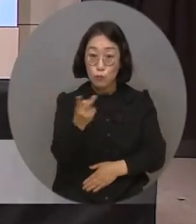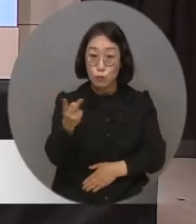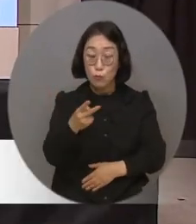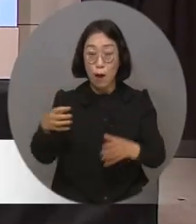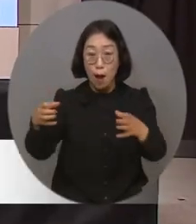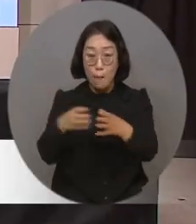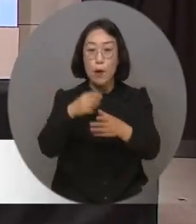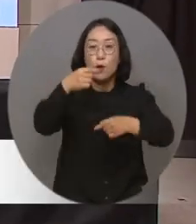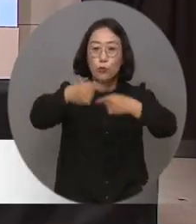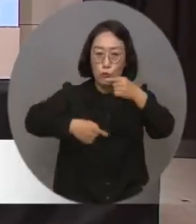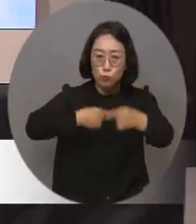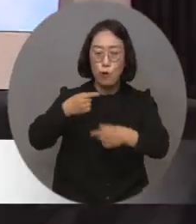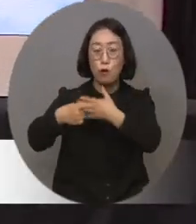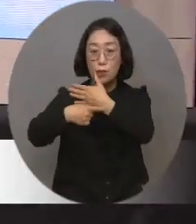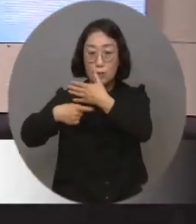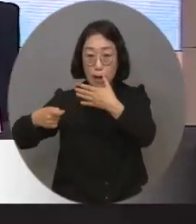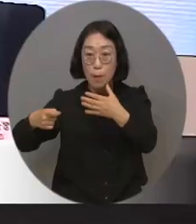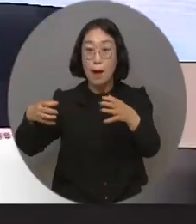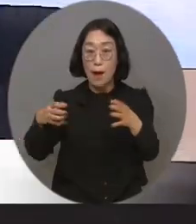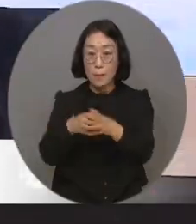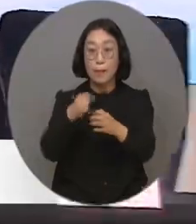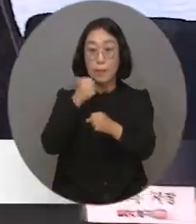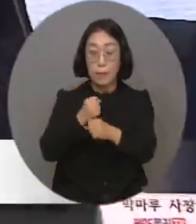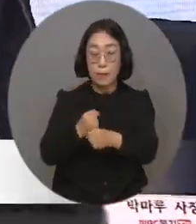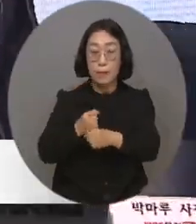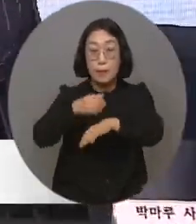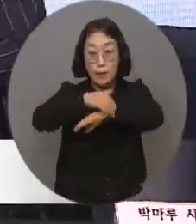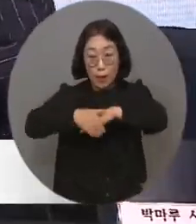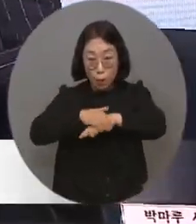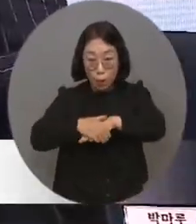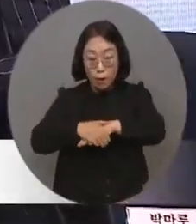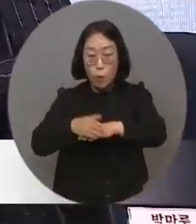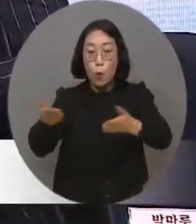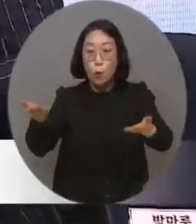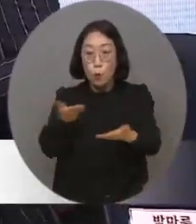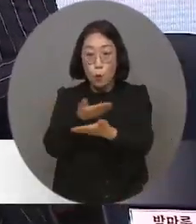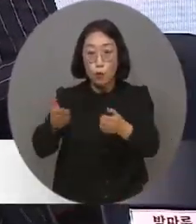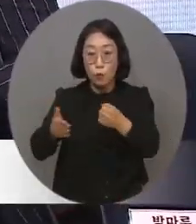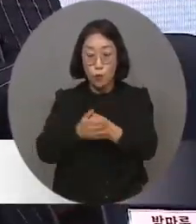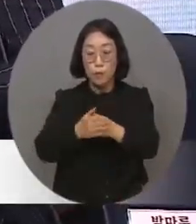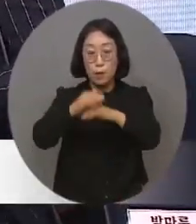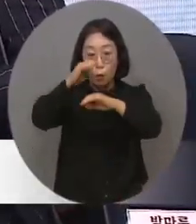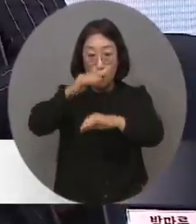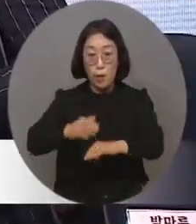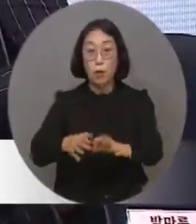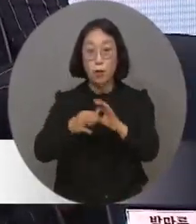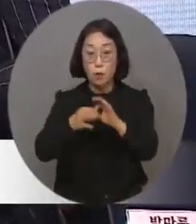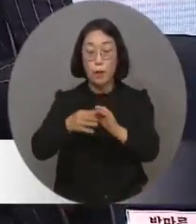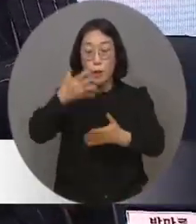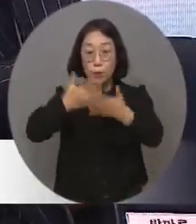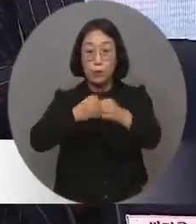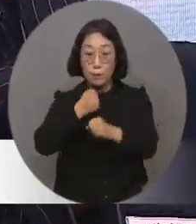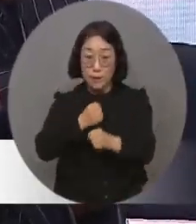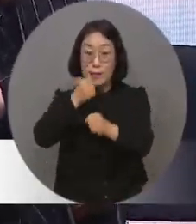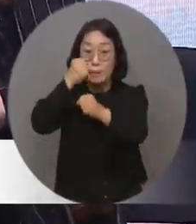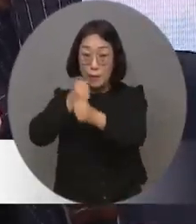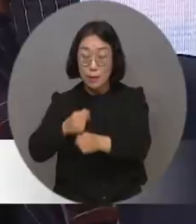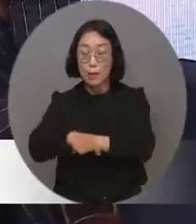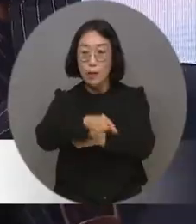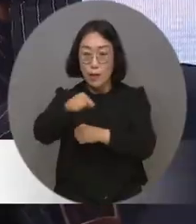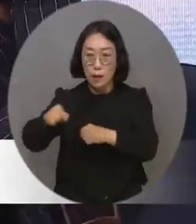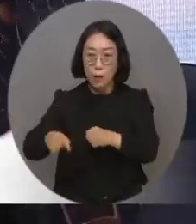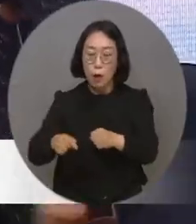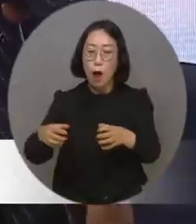수어 자막방송 제작 협력을 비롯한 프로그램 콘텐츠 교류, 방송 영상 관련 사업 추진 등 약자와의 동행을 위한